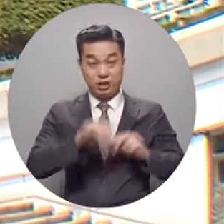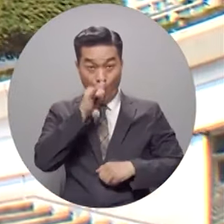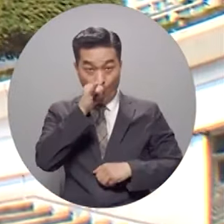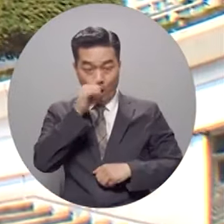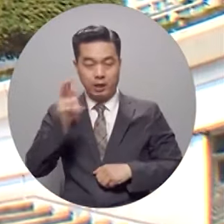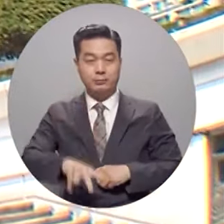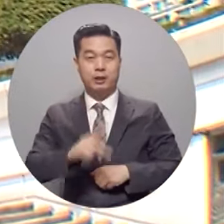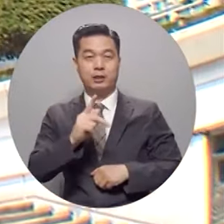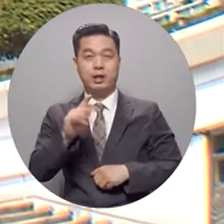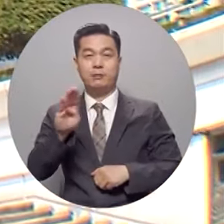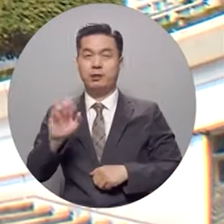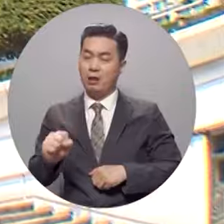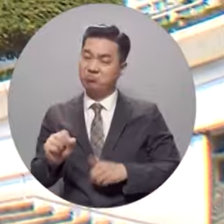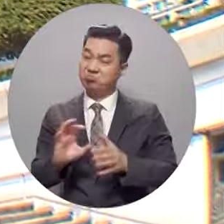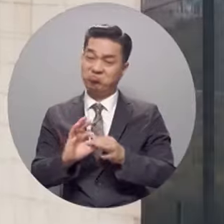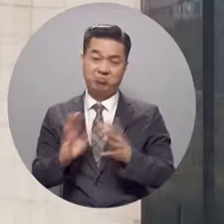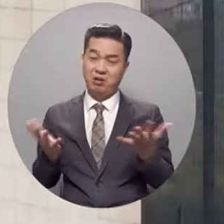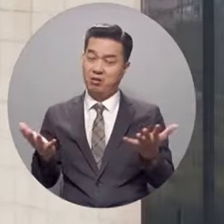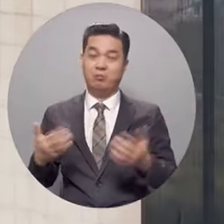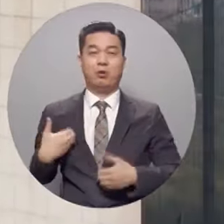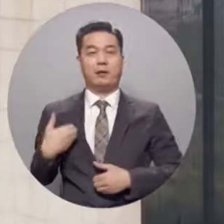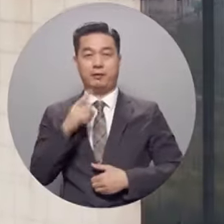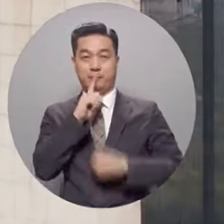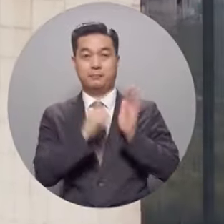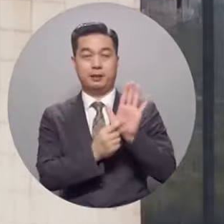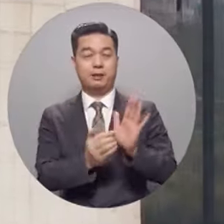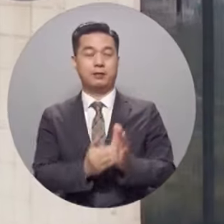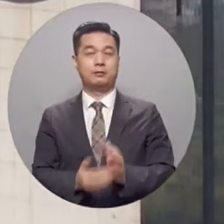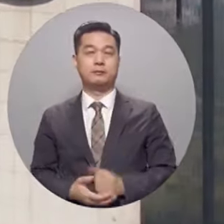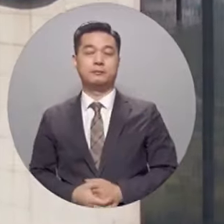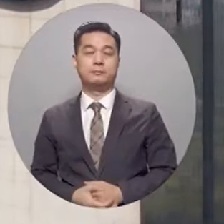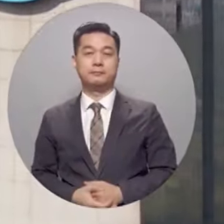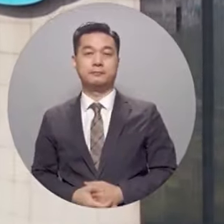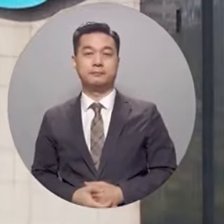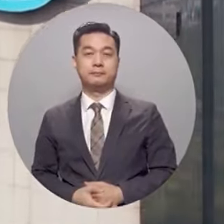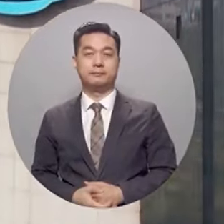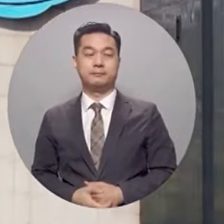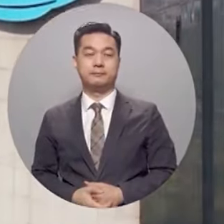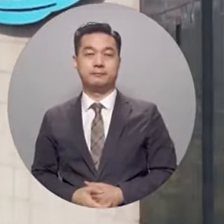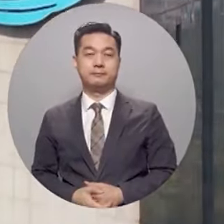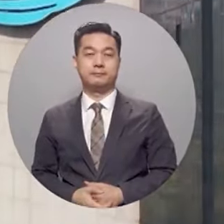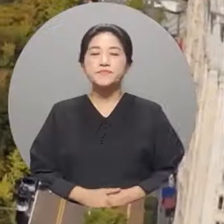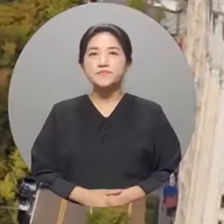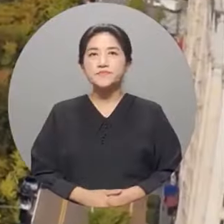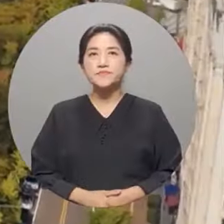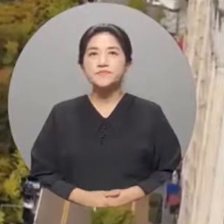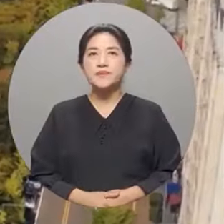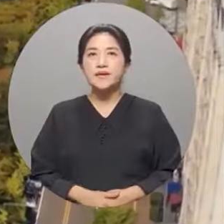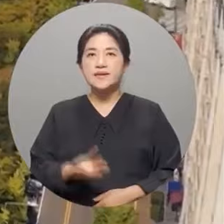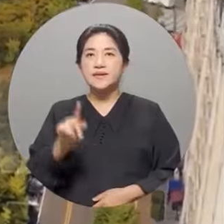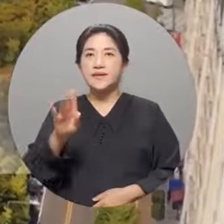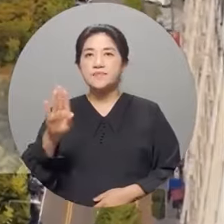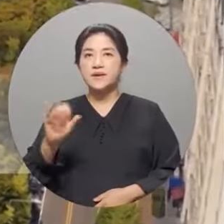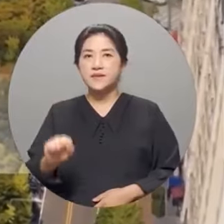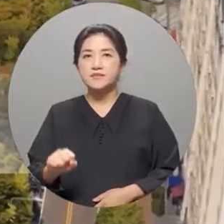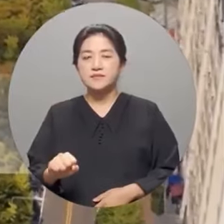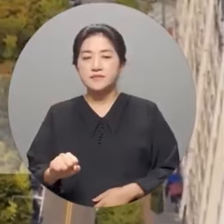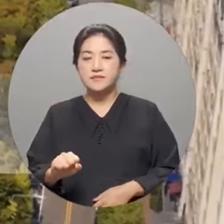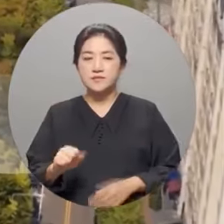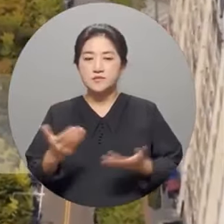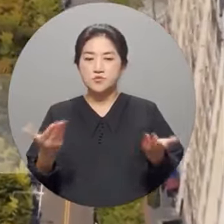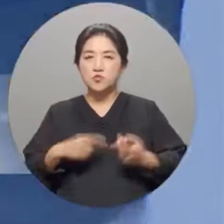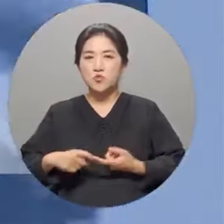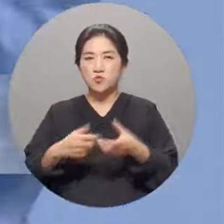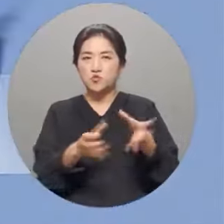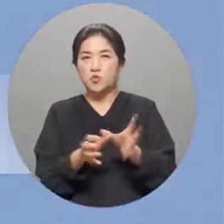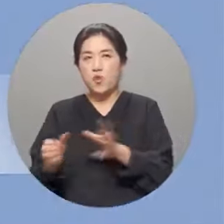KBS 측은 사실 무근이라고 부인했습니다 MBC 뉴스 이용입니다 KBS 양대 노동조합이